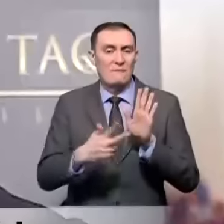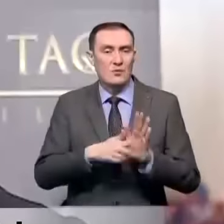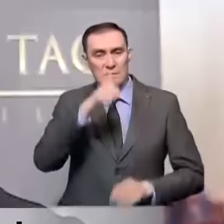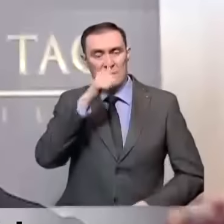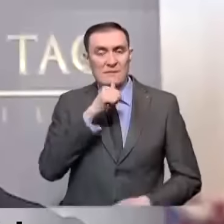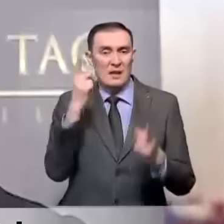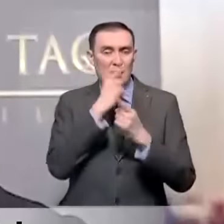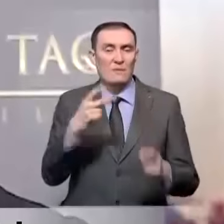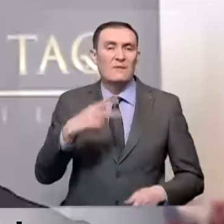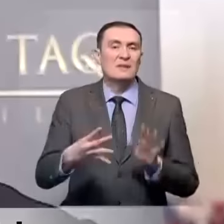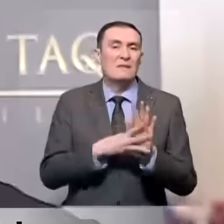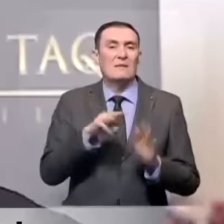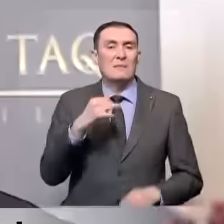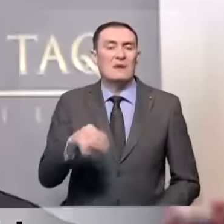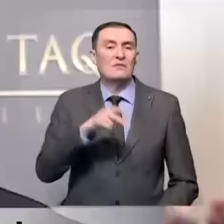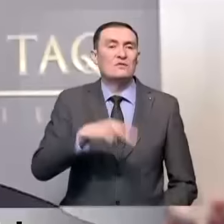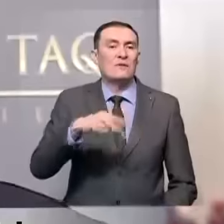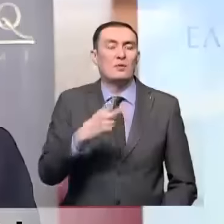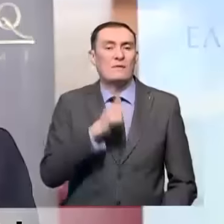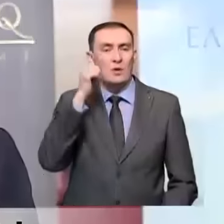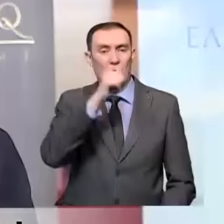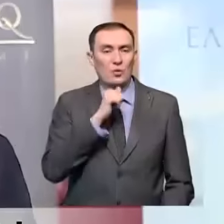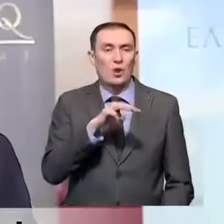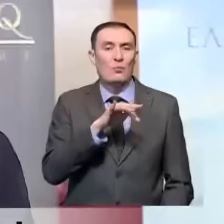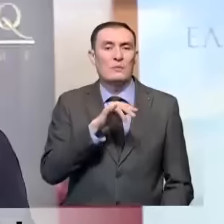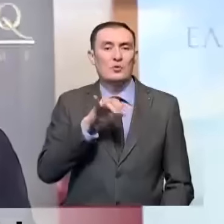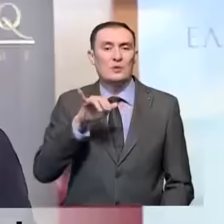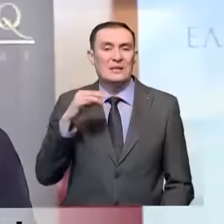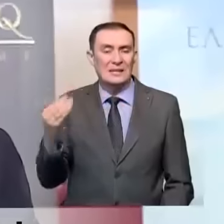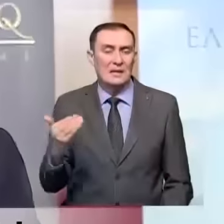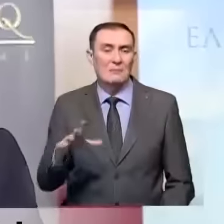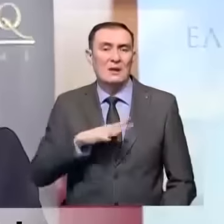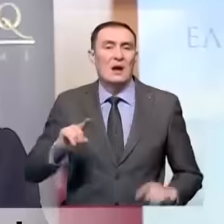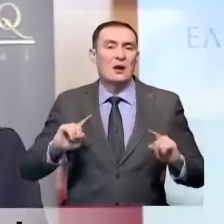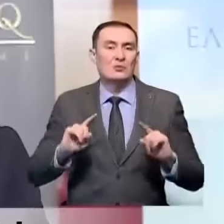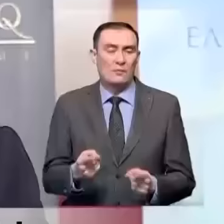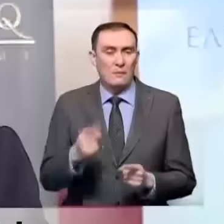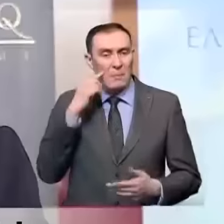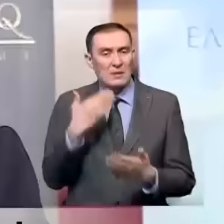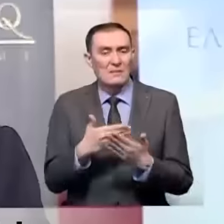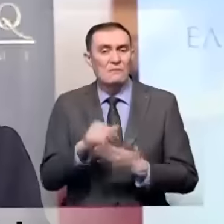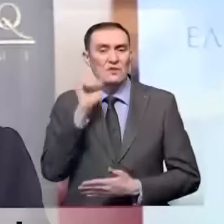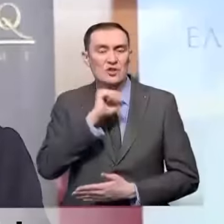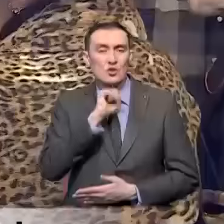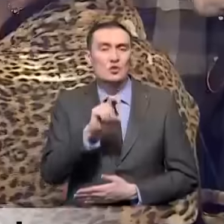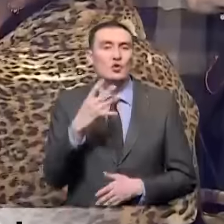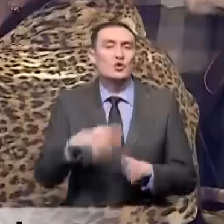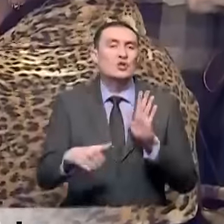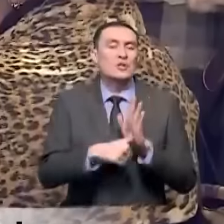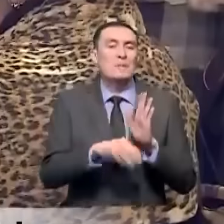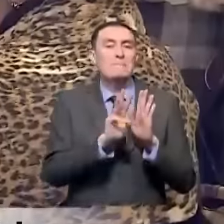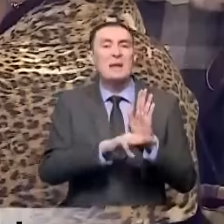8 месяцев. Напомню, 29 мая 2022 года Арыстанбека Мухамедиулы взяли под стражу по подозрению в хищении